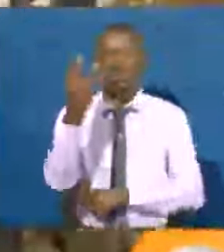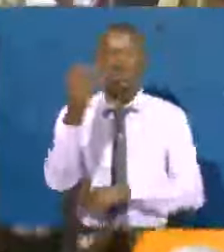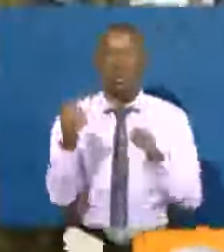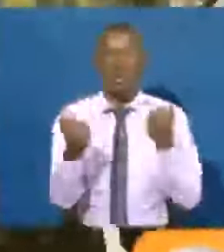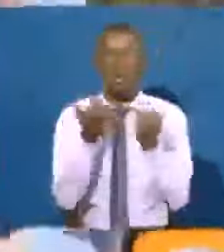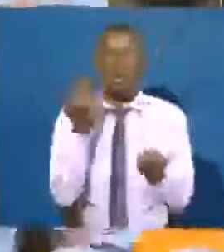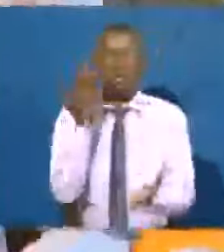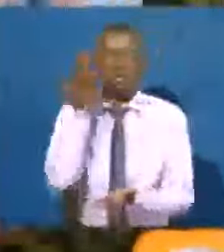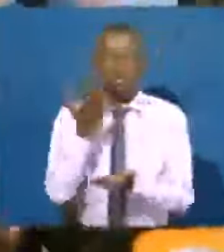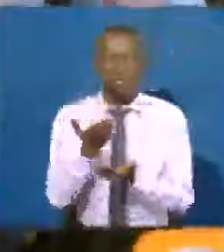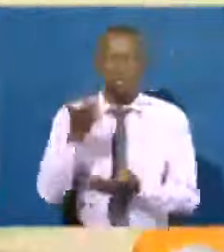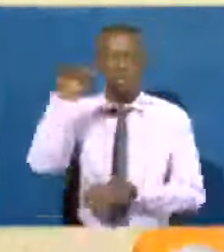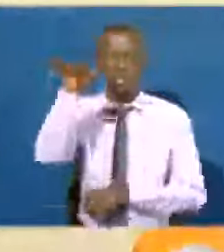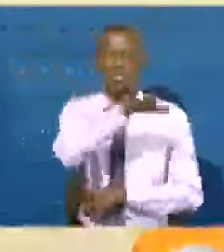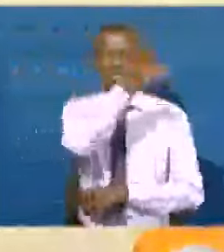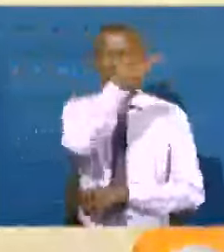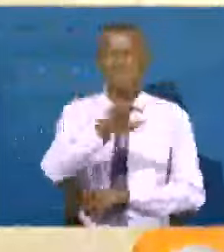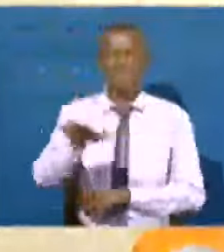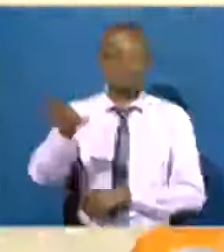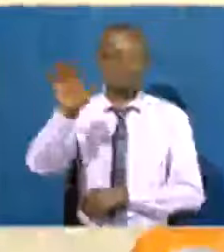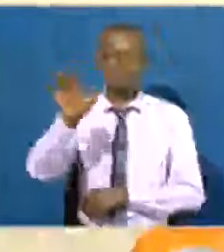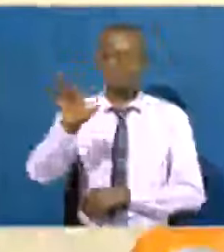uliowasilishwa bungeni Jumanne.